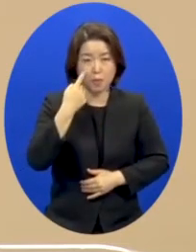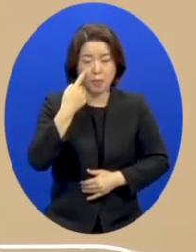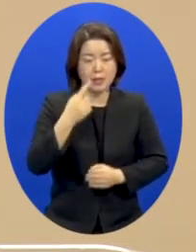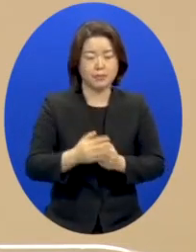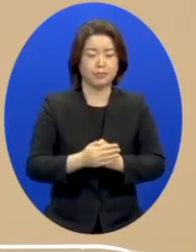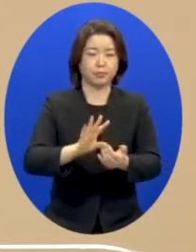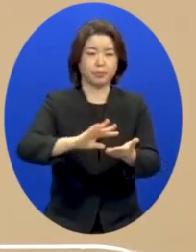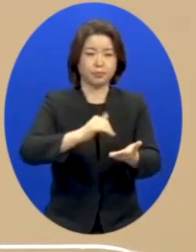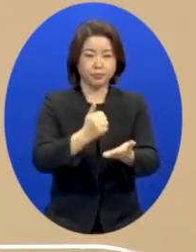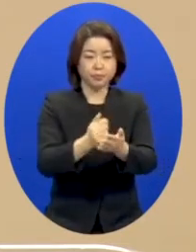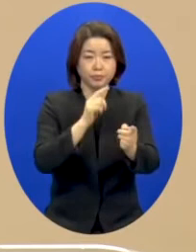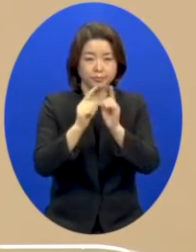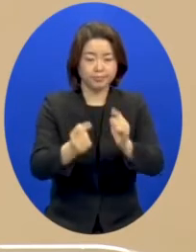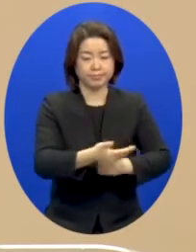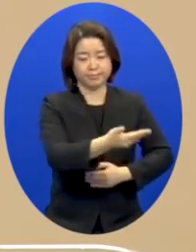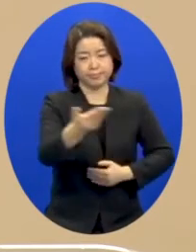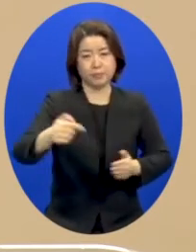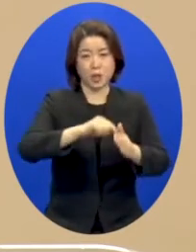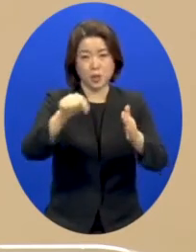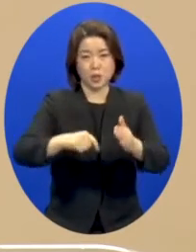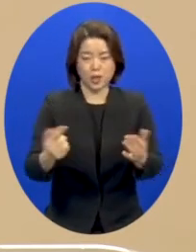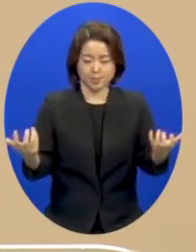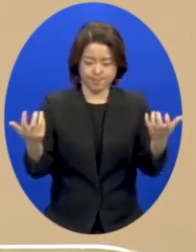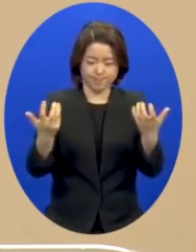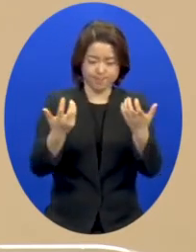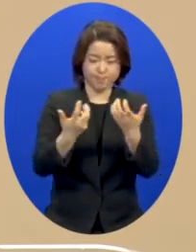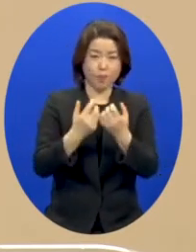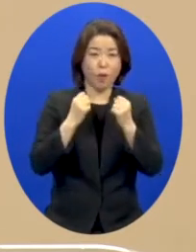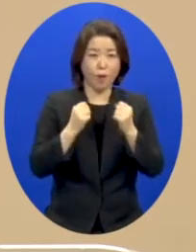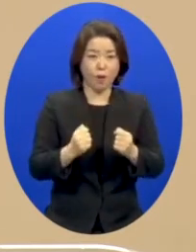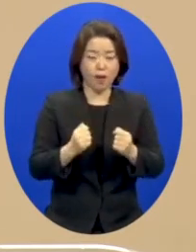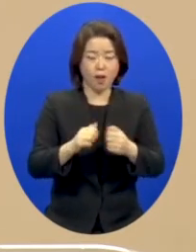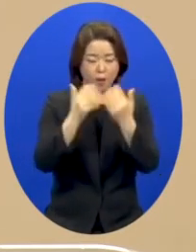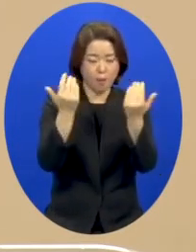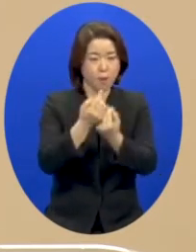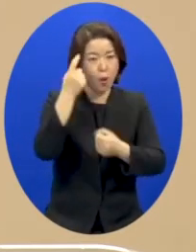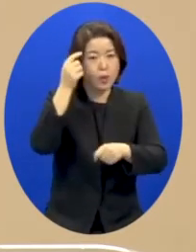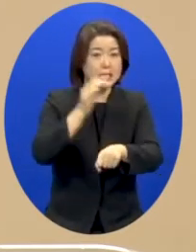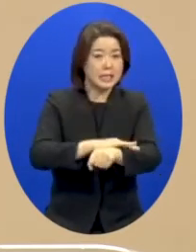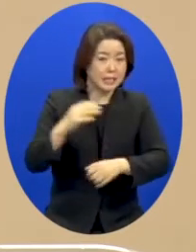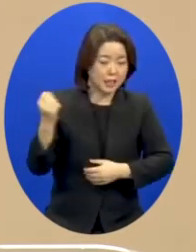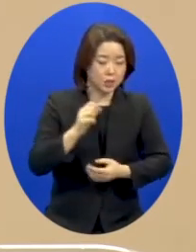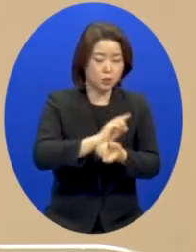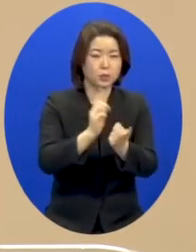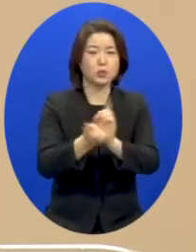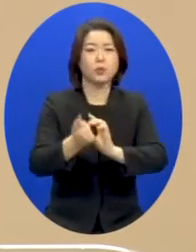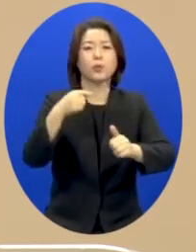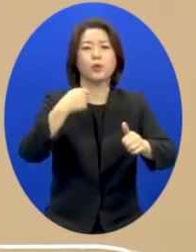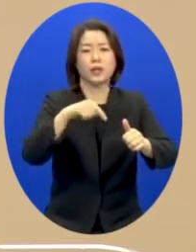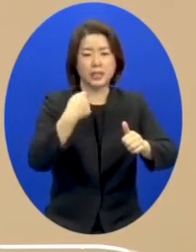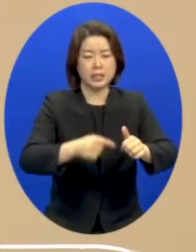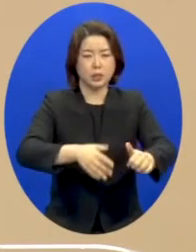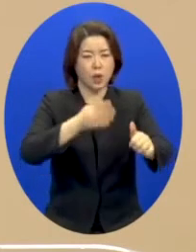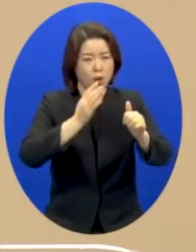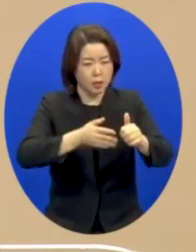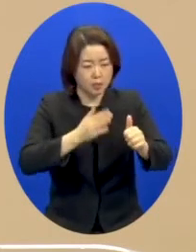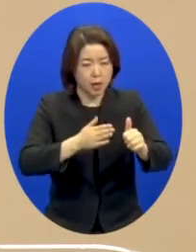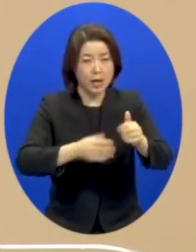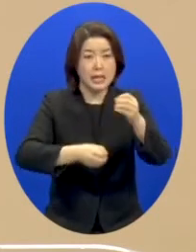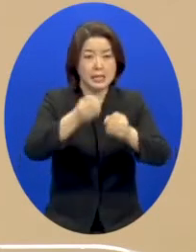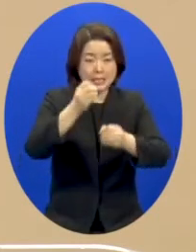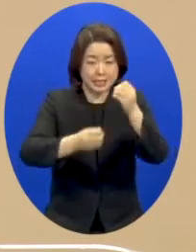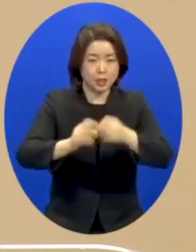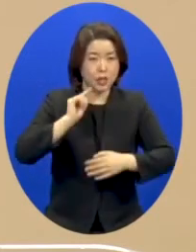그리스도의 말씀이 너희 속에 풍성히 거하여 모든 지혜로 피차 가르치며 권면하고 시와